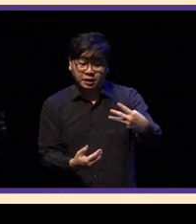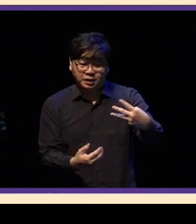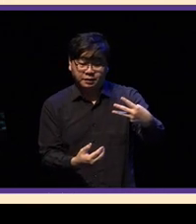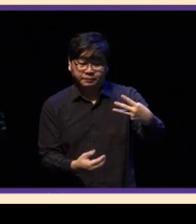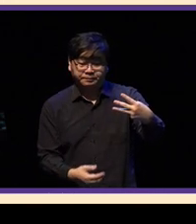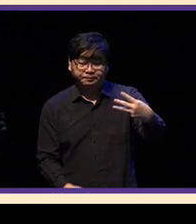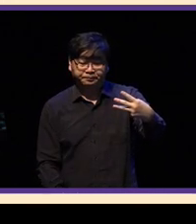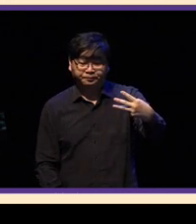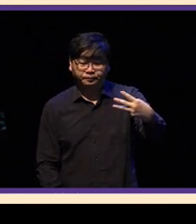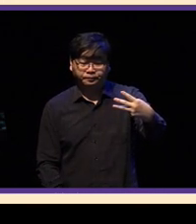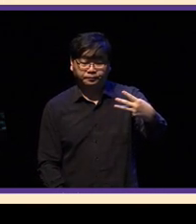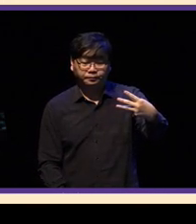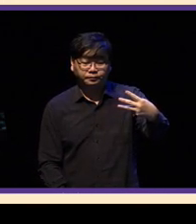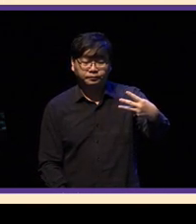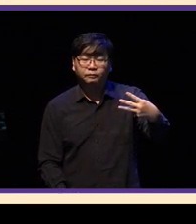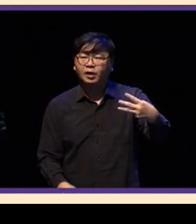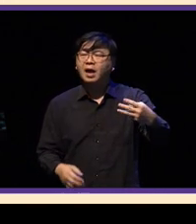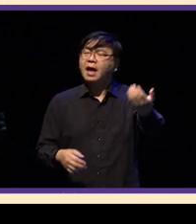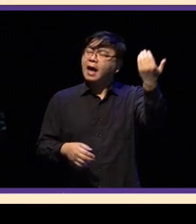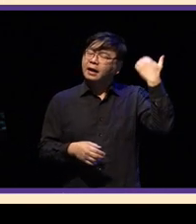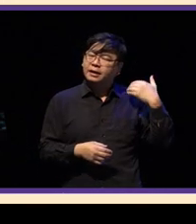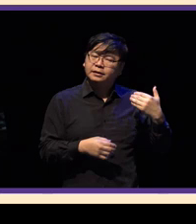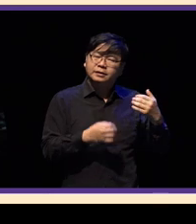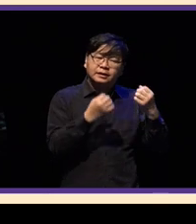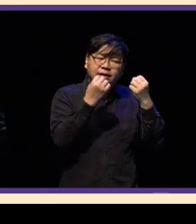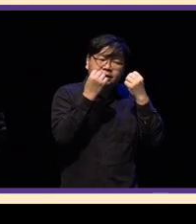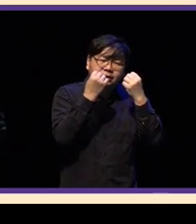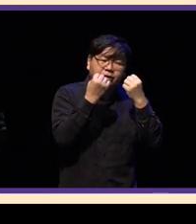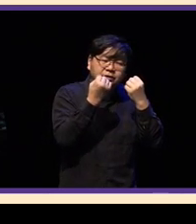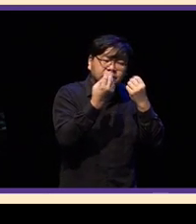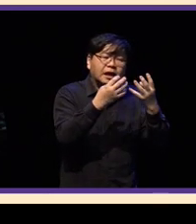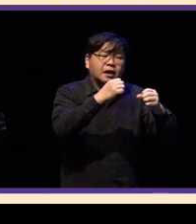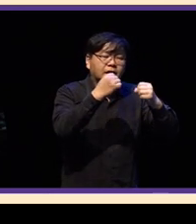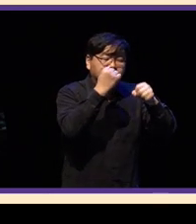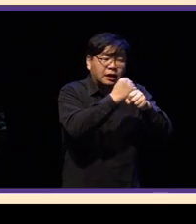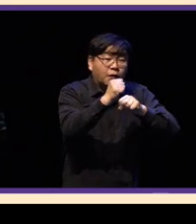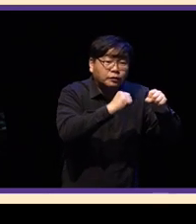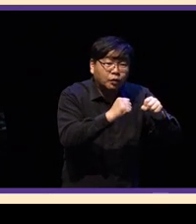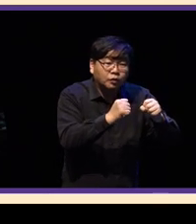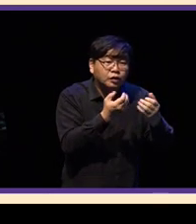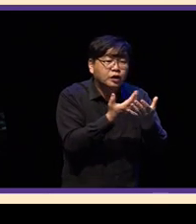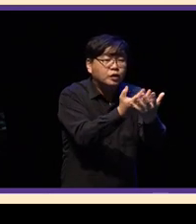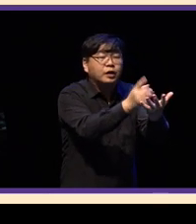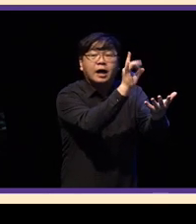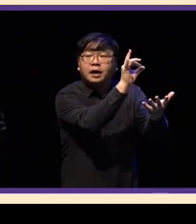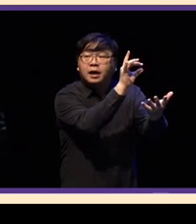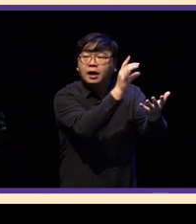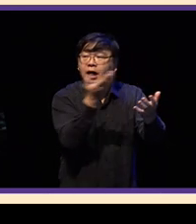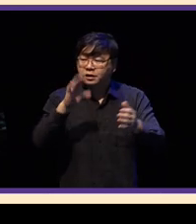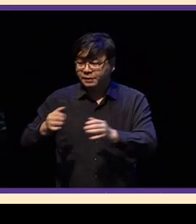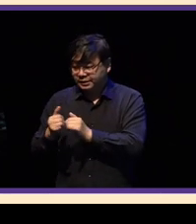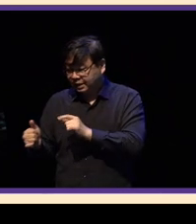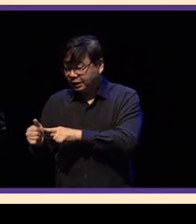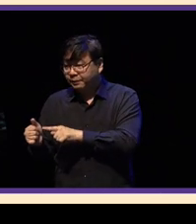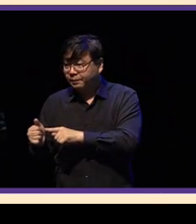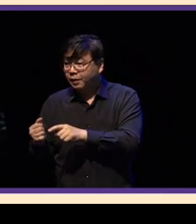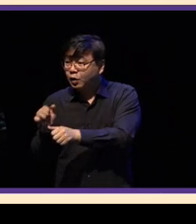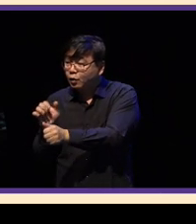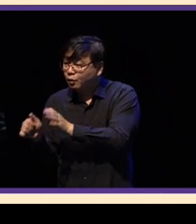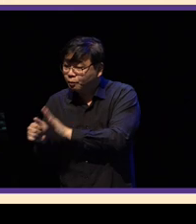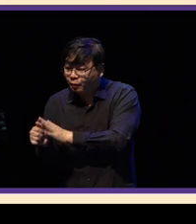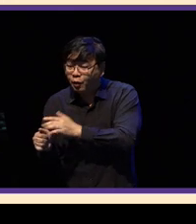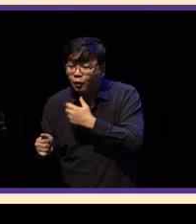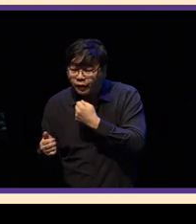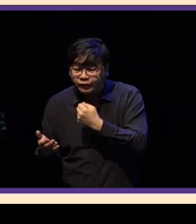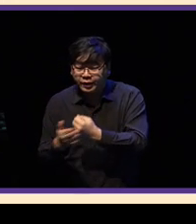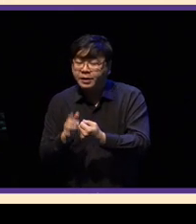산실은 하나 신청서만 있으면 되는데 창작 주체는 별도의 필수 자료가 이제 대표적인